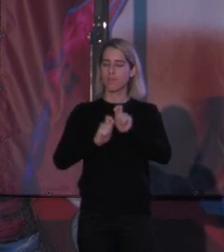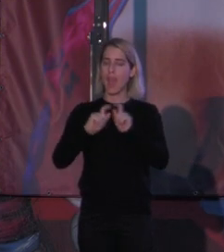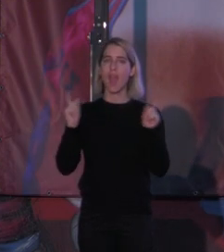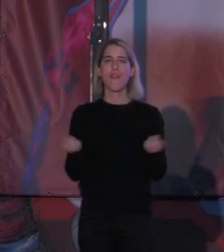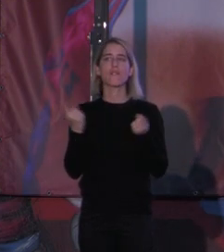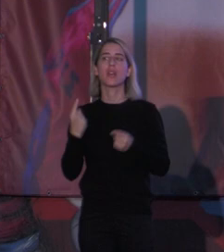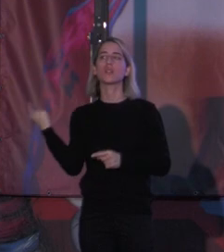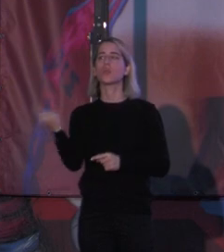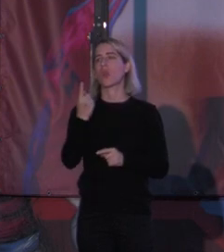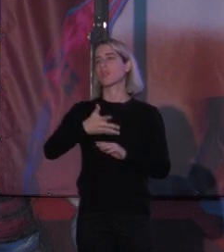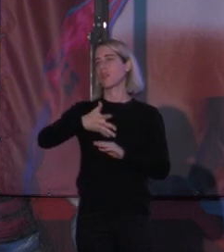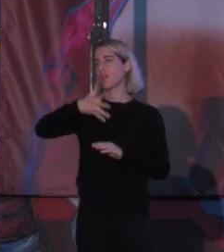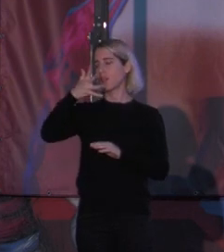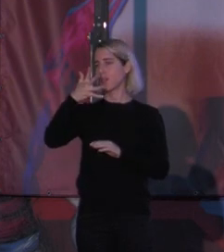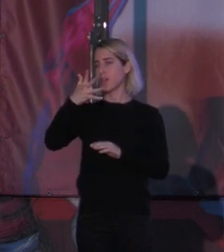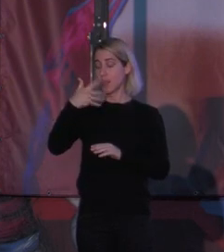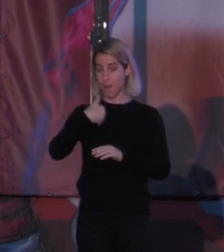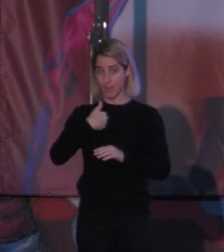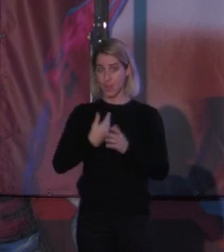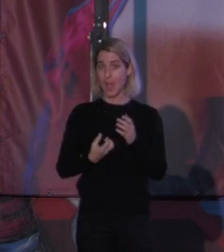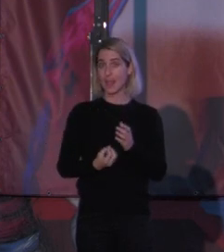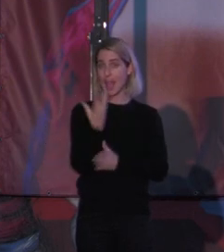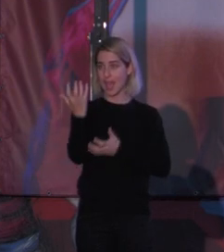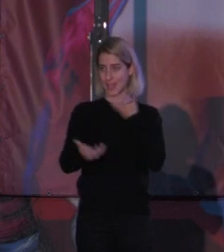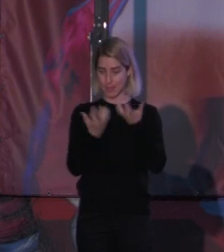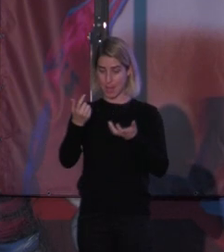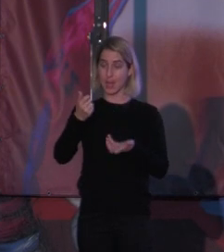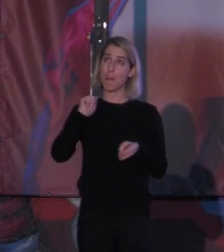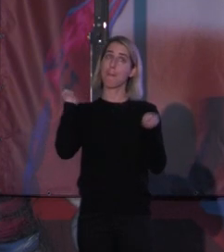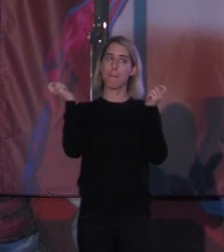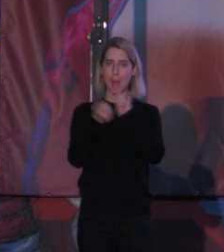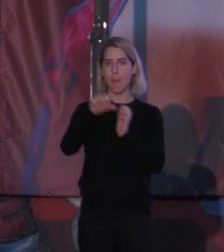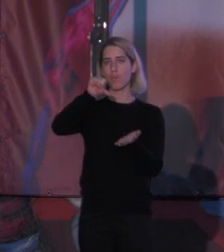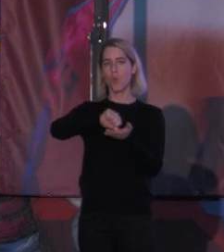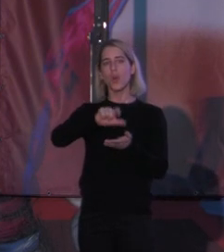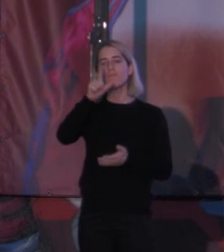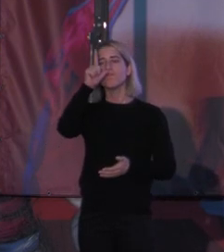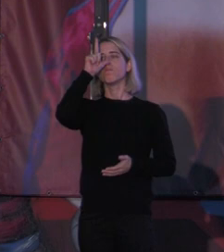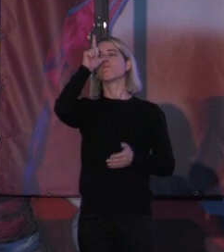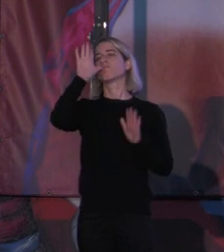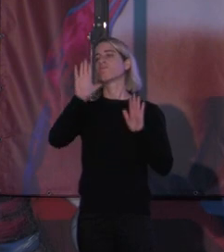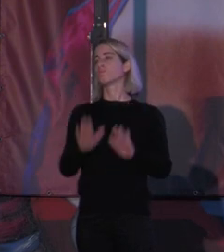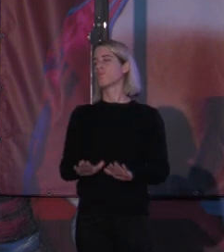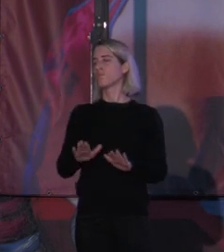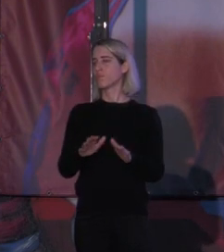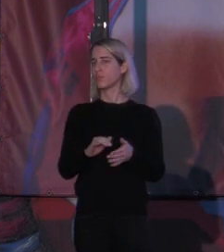για όλες τις ηλικίες. Να κάνουμε τη Νέα Σμύρνη μια πόλη που θα είμαστε υπερήφανοι να ζούμε εδώ.